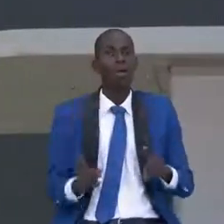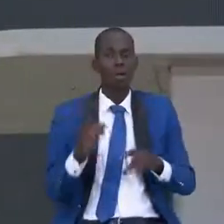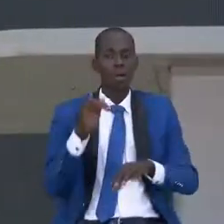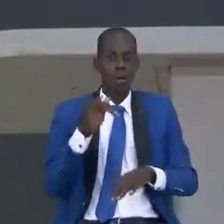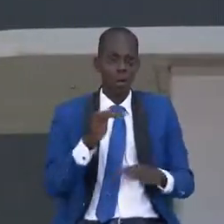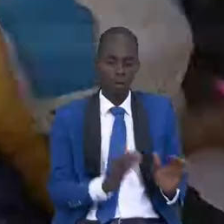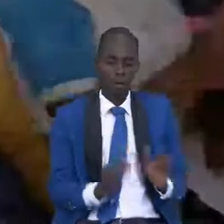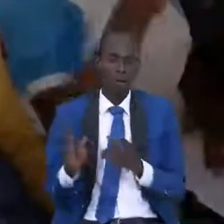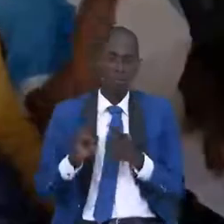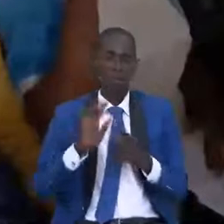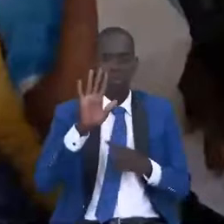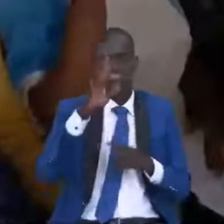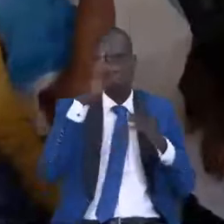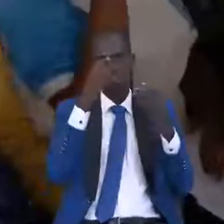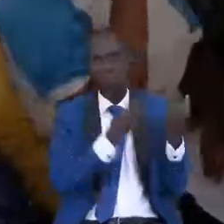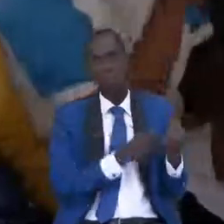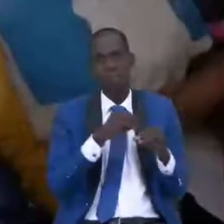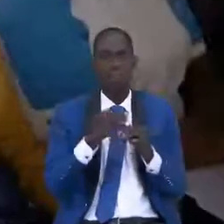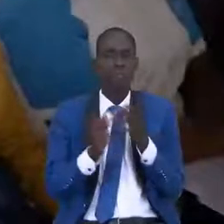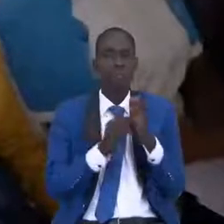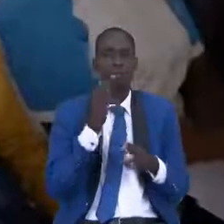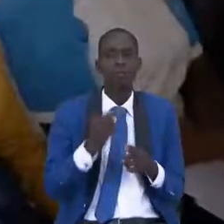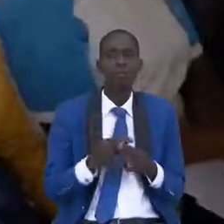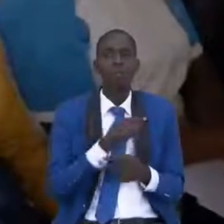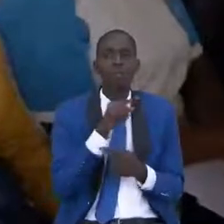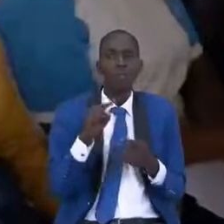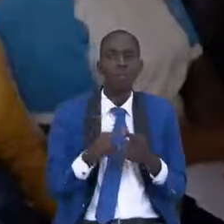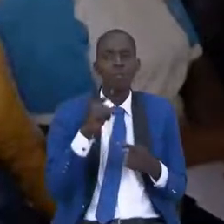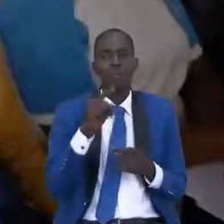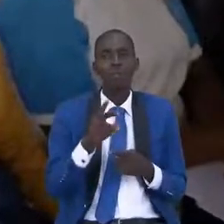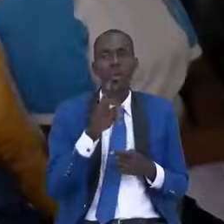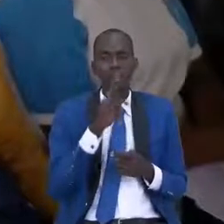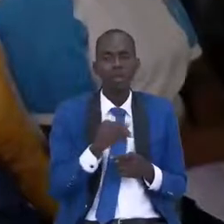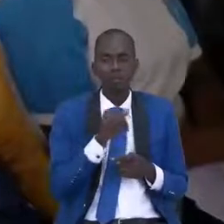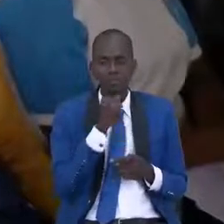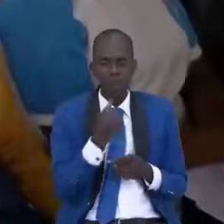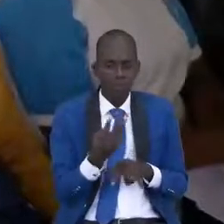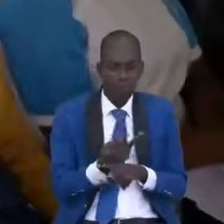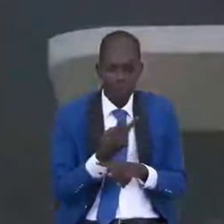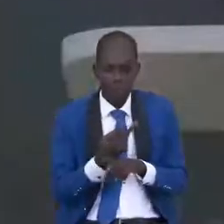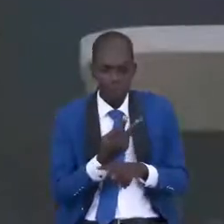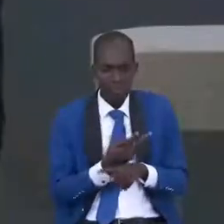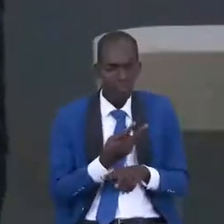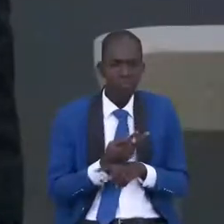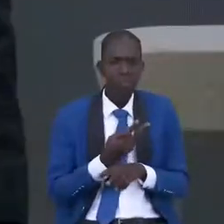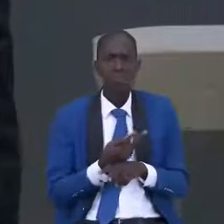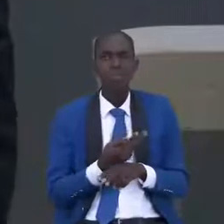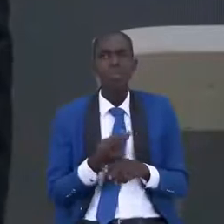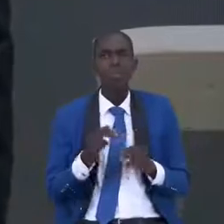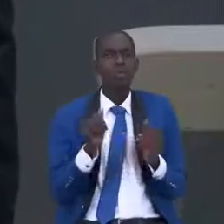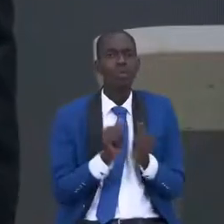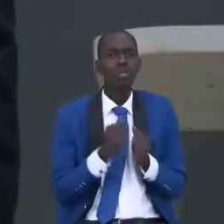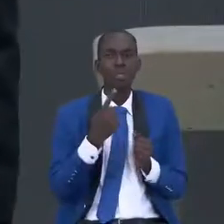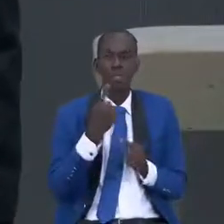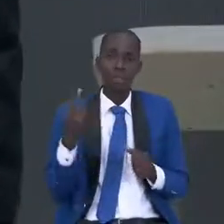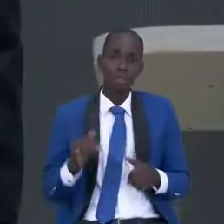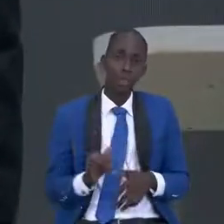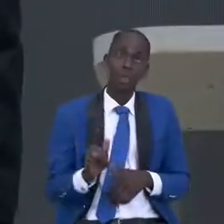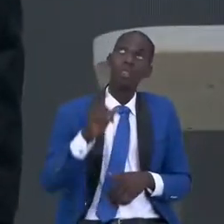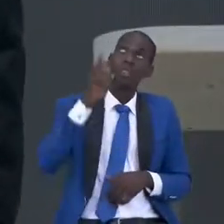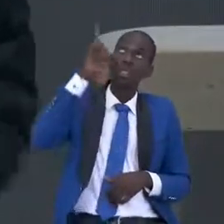selon ta foi. Quand tu ne fais pas de calcul, pourquoi tu calcules avec l'éternel? Lui, il est